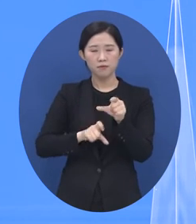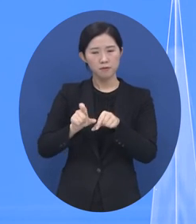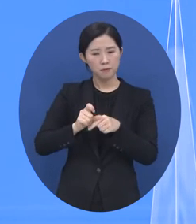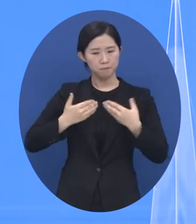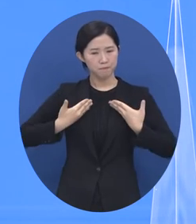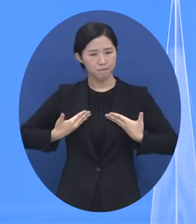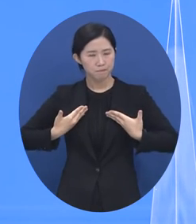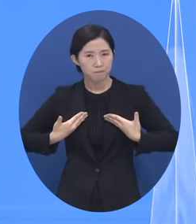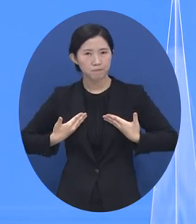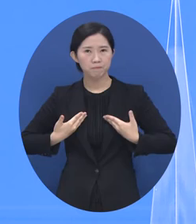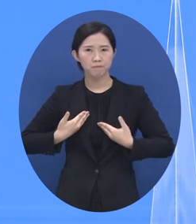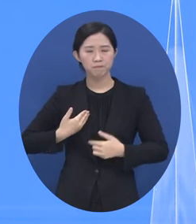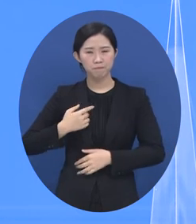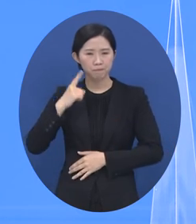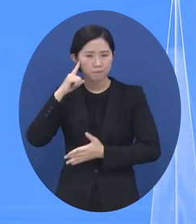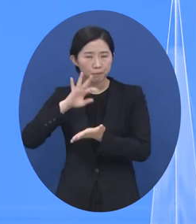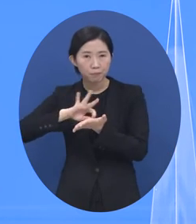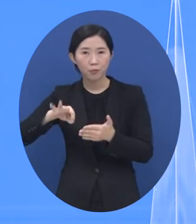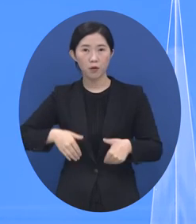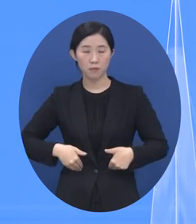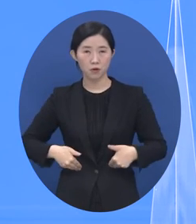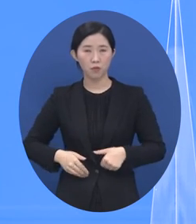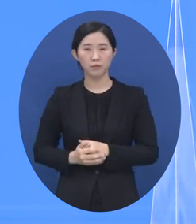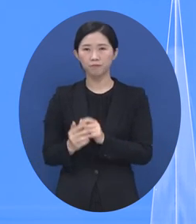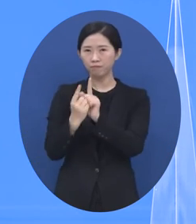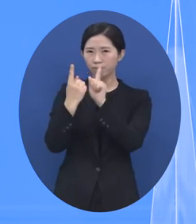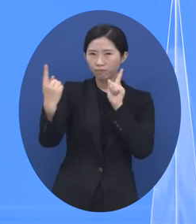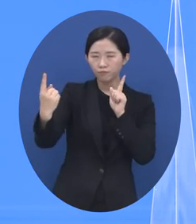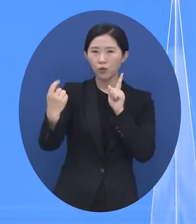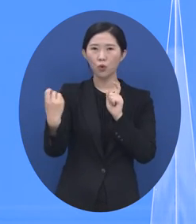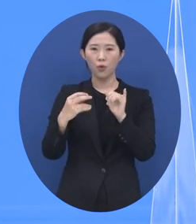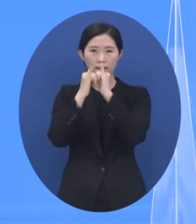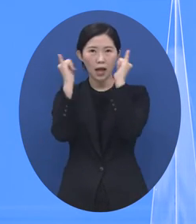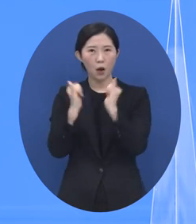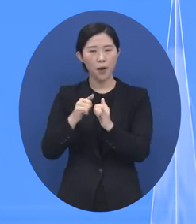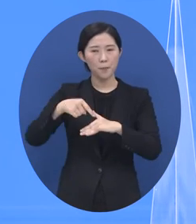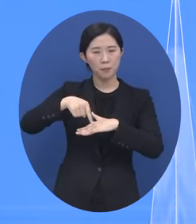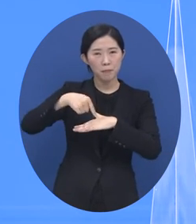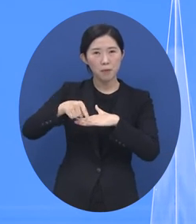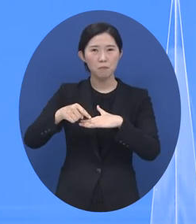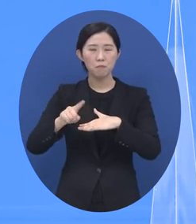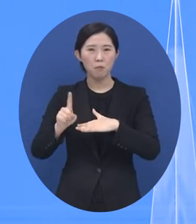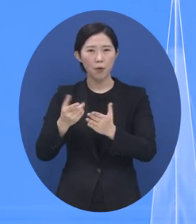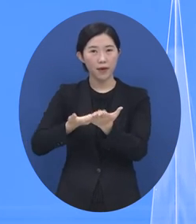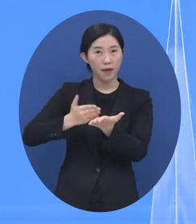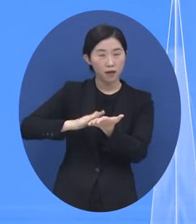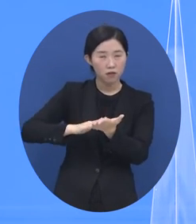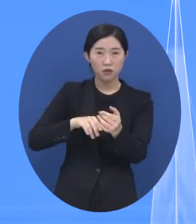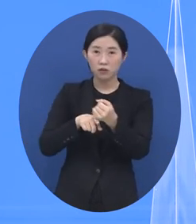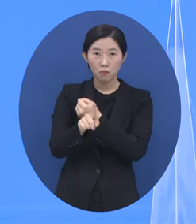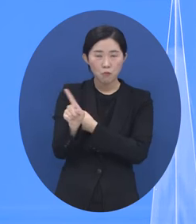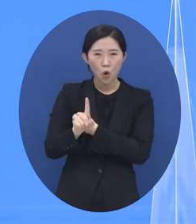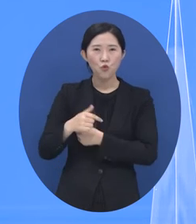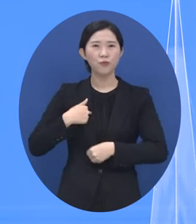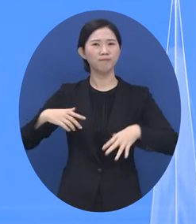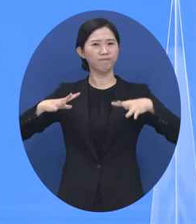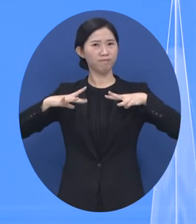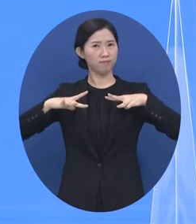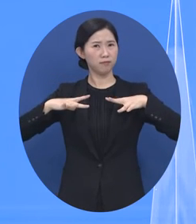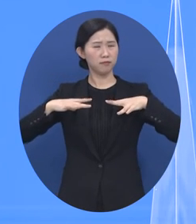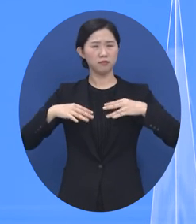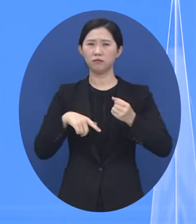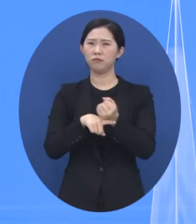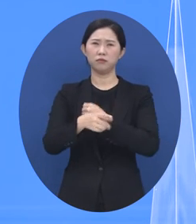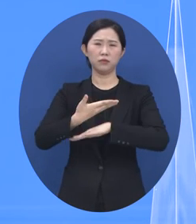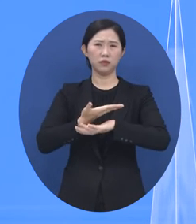합니다. 거리두기 완화와 사회의 개방은 자랑스러운 방역 성공의 서사가 아닙니다.